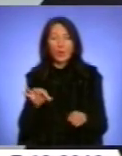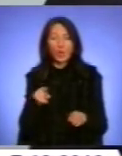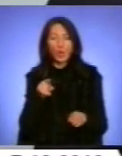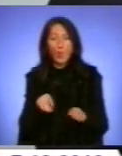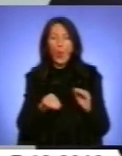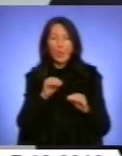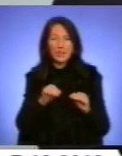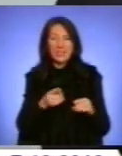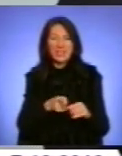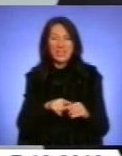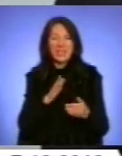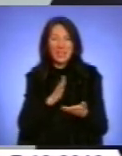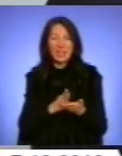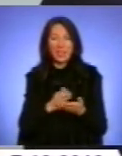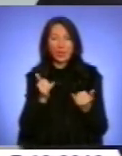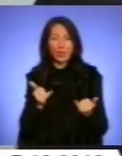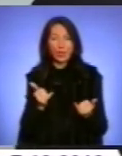оснащенні, яке існує на сьогодні,